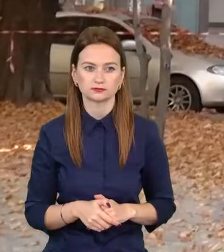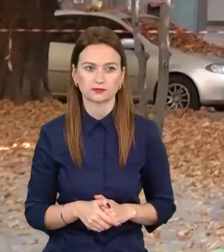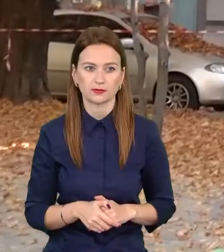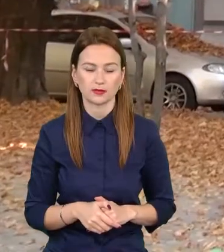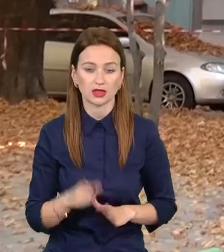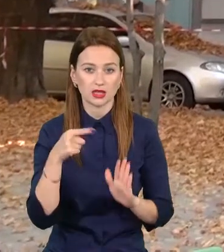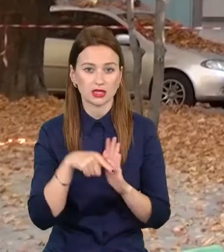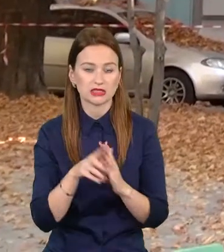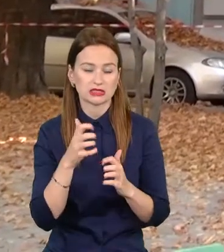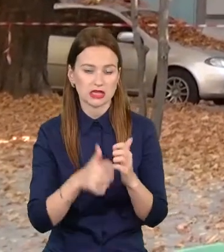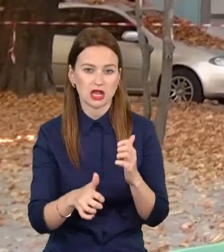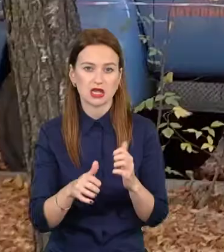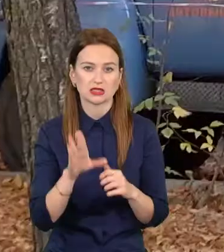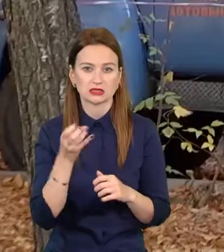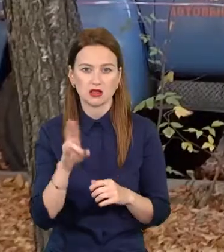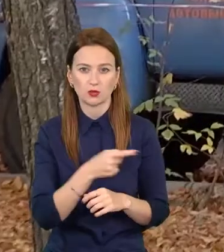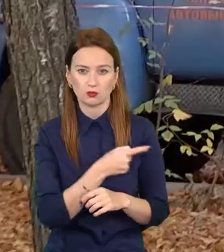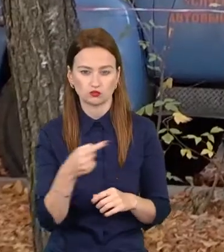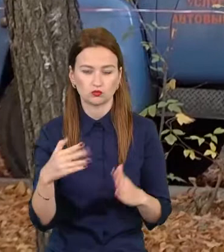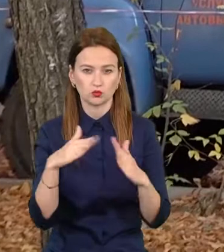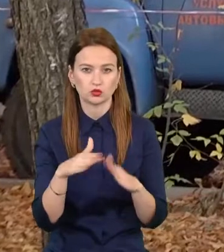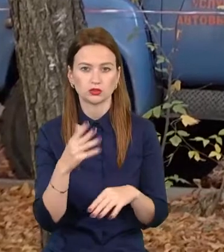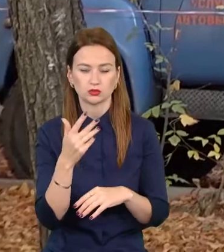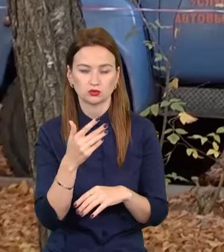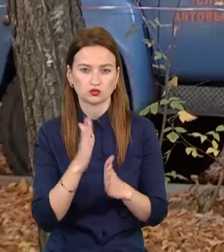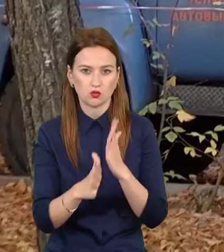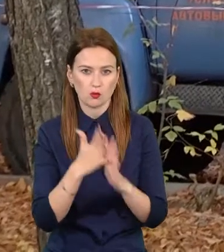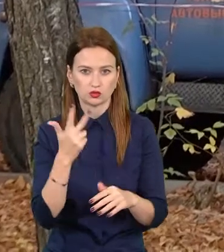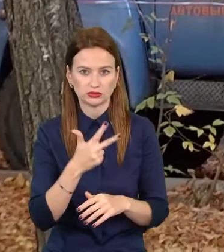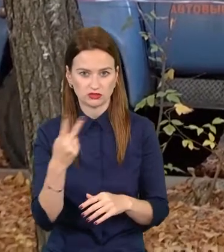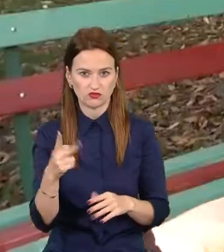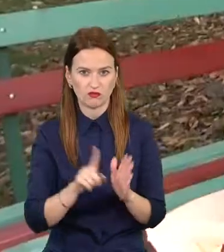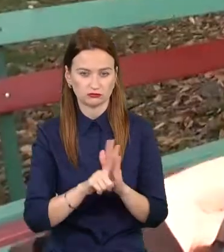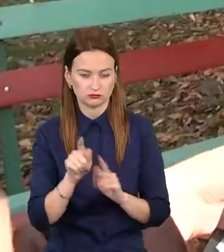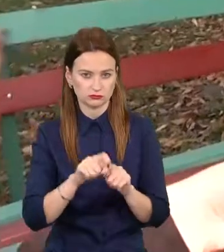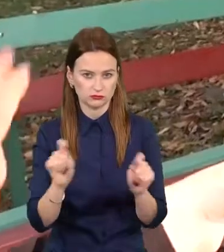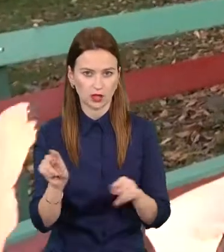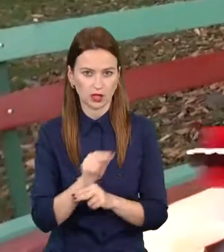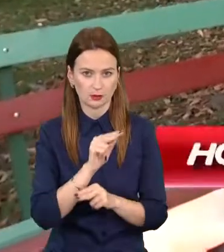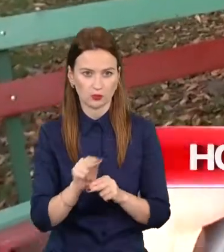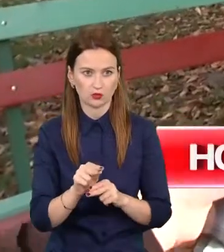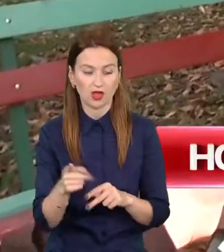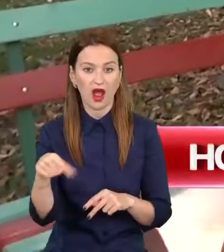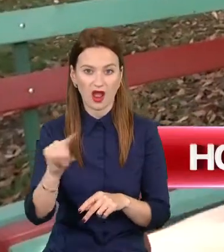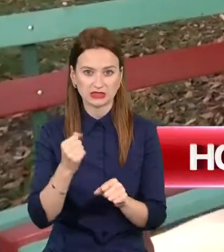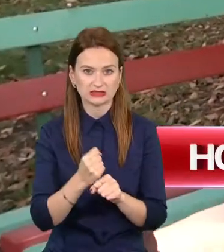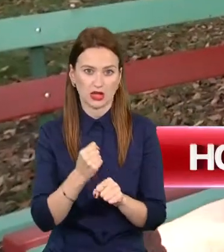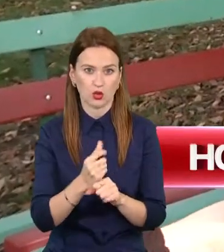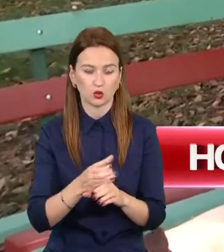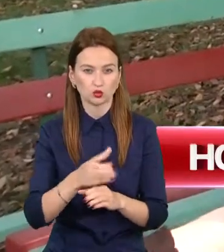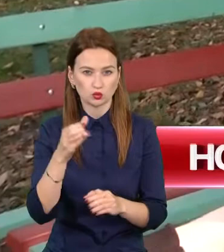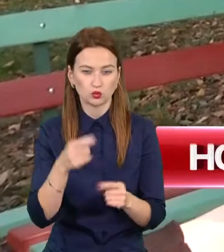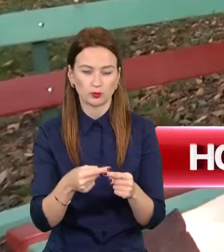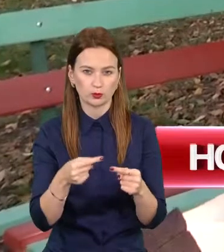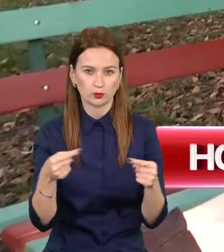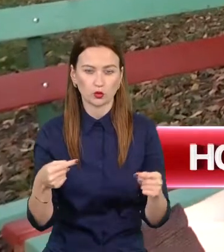З середини серпня на першому поверсі у будинку на Соборній 32 триває ремонт. Они вот это делают, трубы и